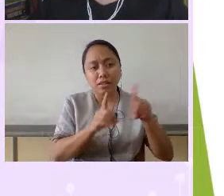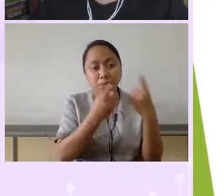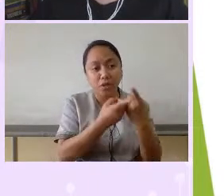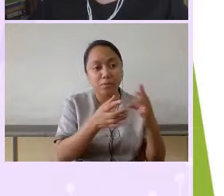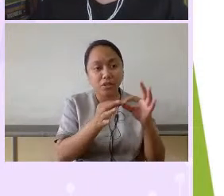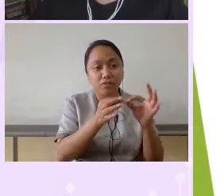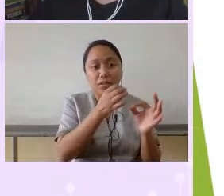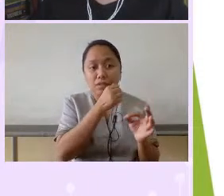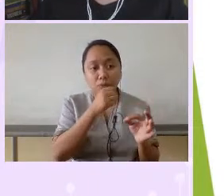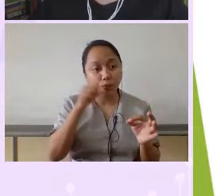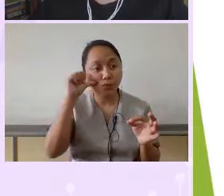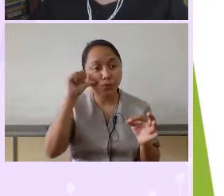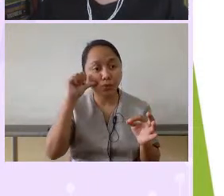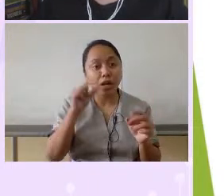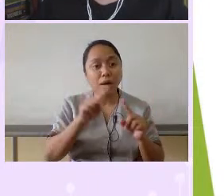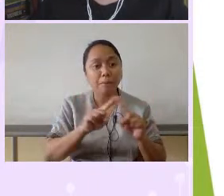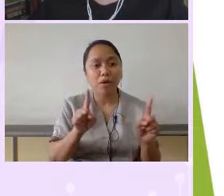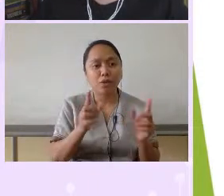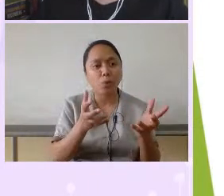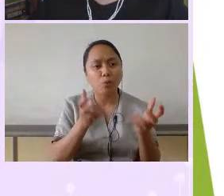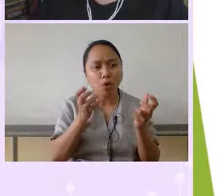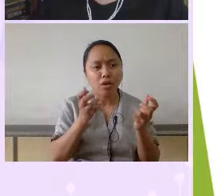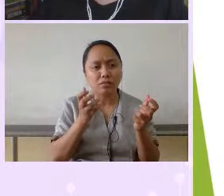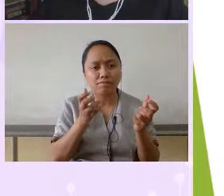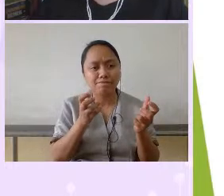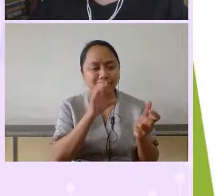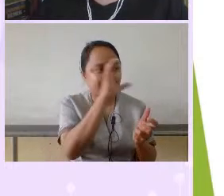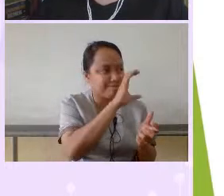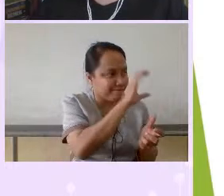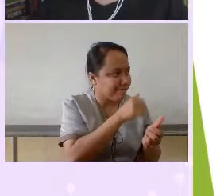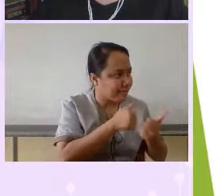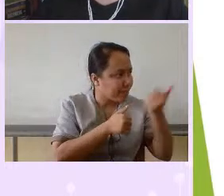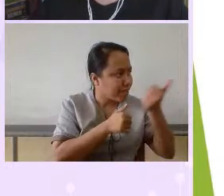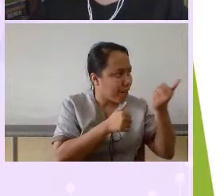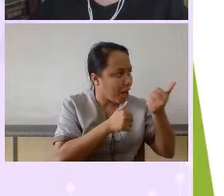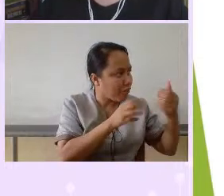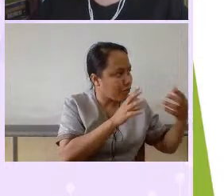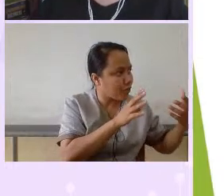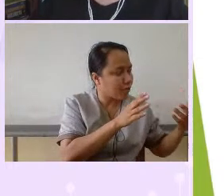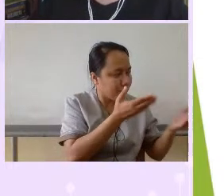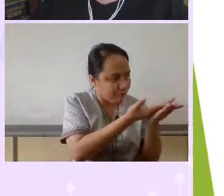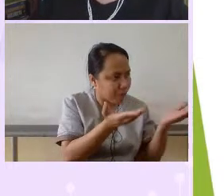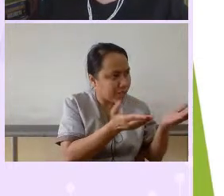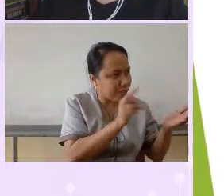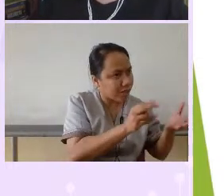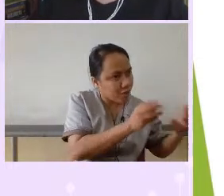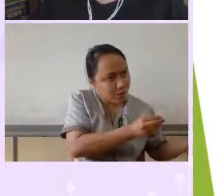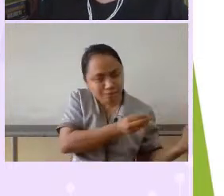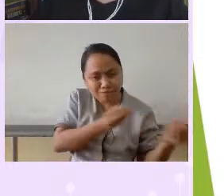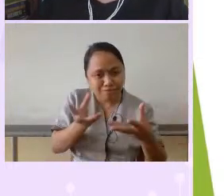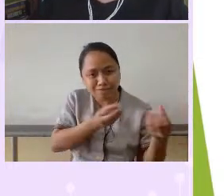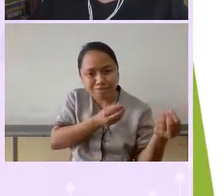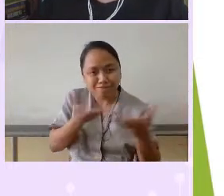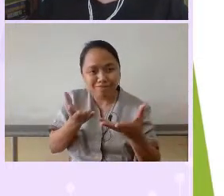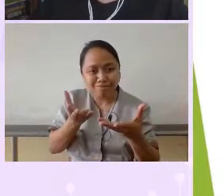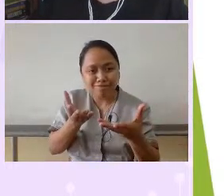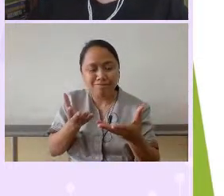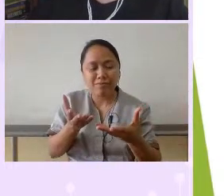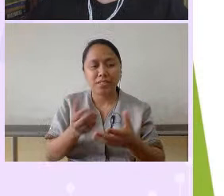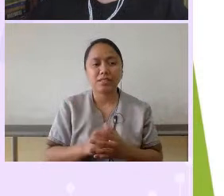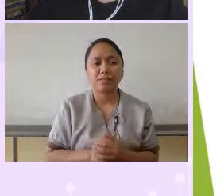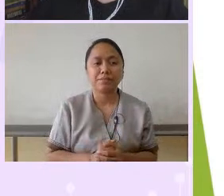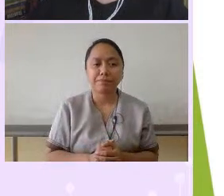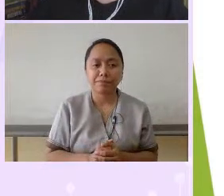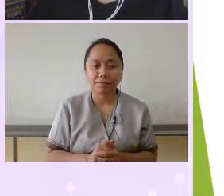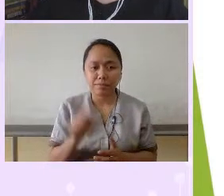na pursuant to the other provisions ng batas. Ayan. So, ang sabi